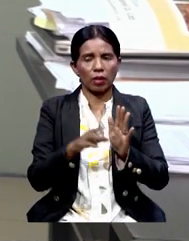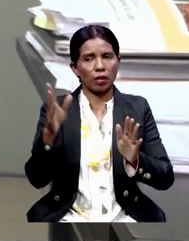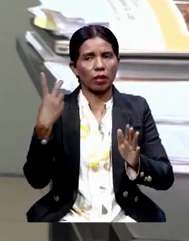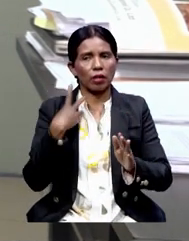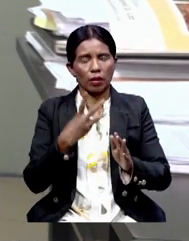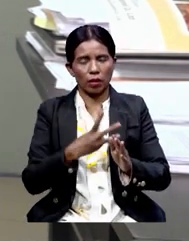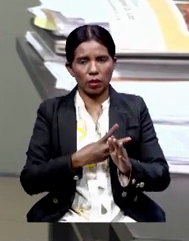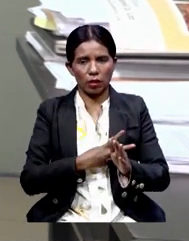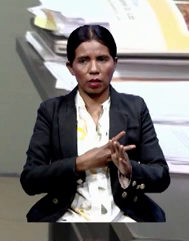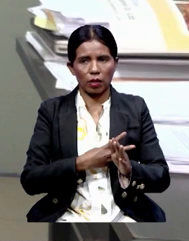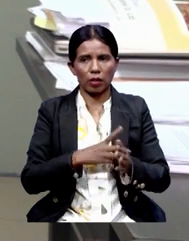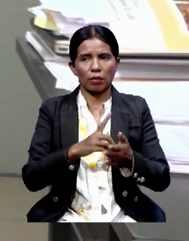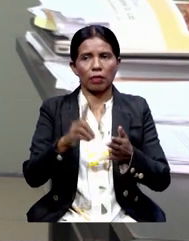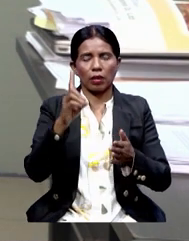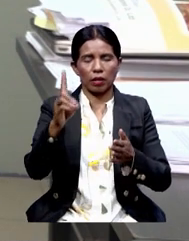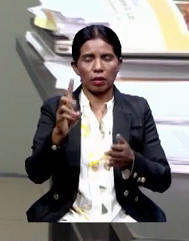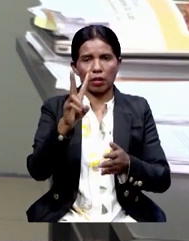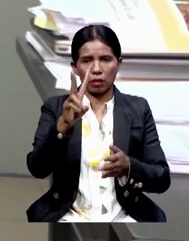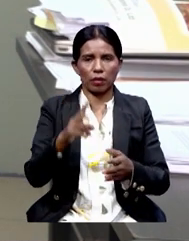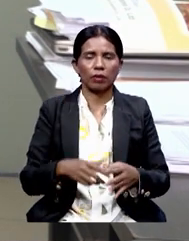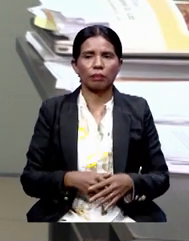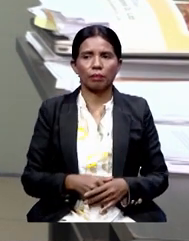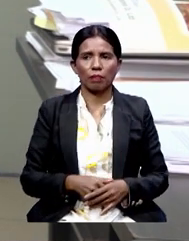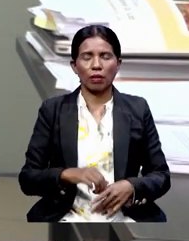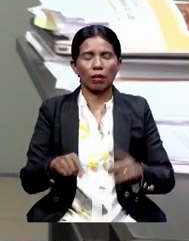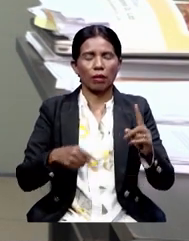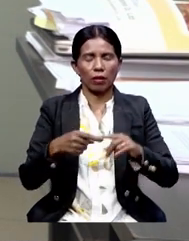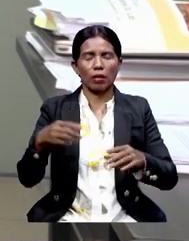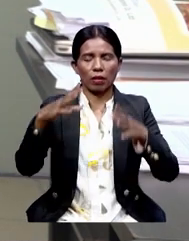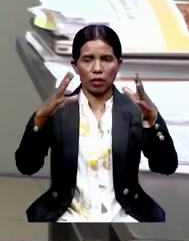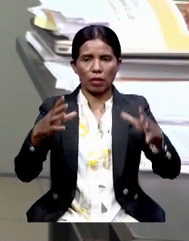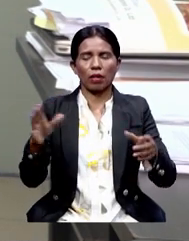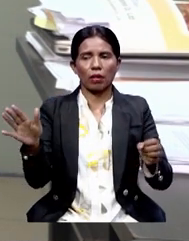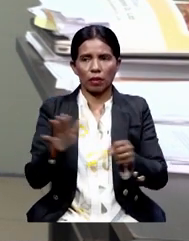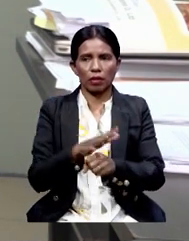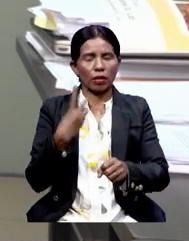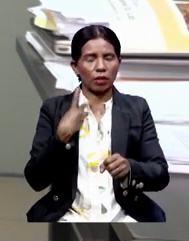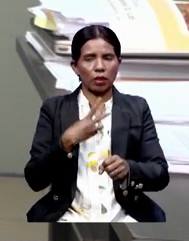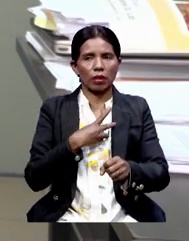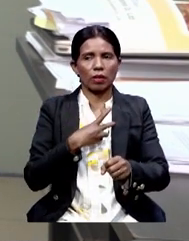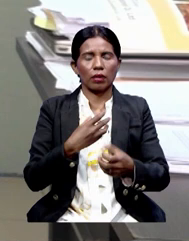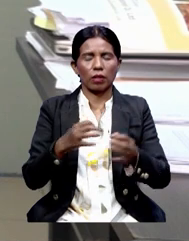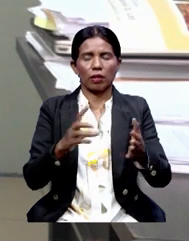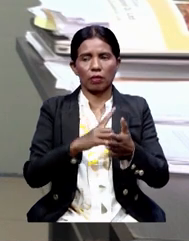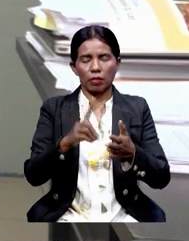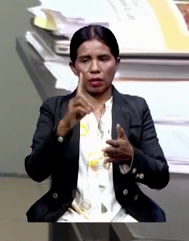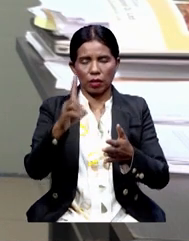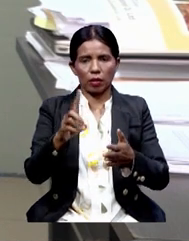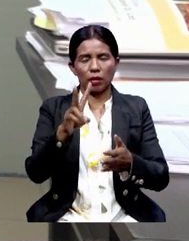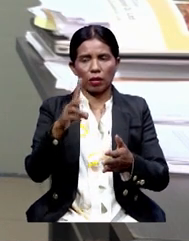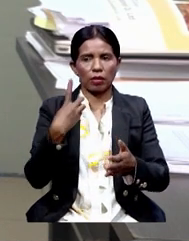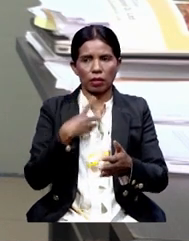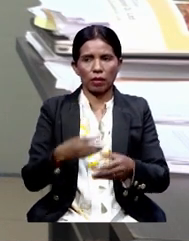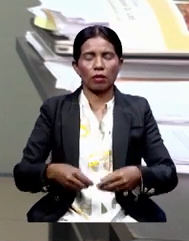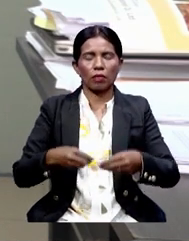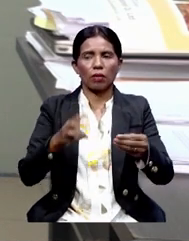ta semana ida dalla rua bai ida tanki ne nakunu ida pois mo foi ita liga i semana ida dalla rua ita